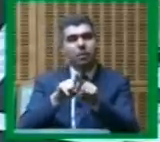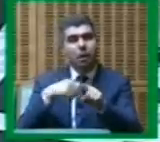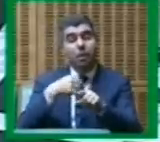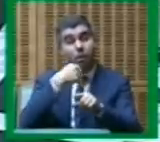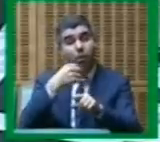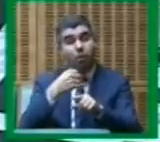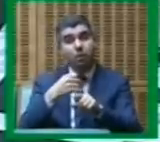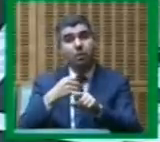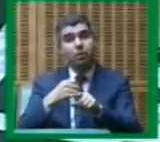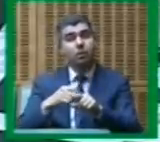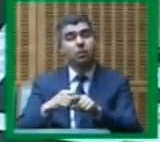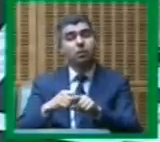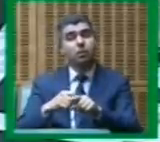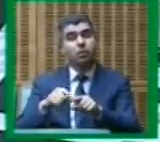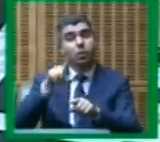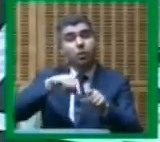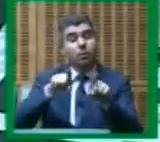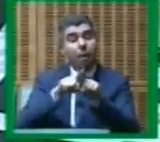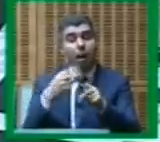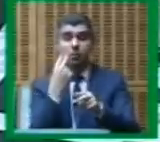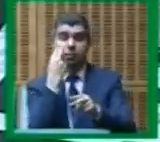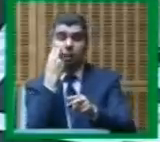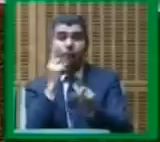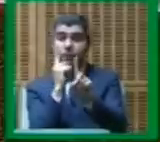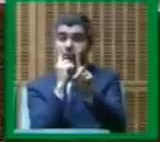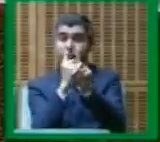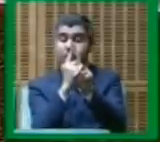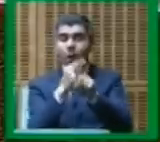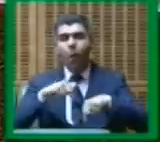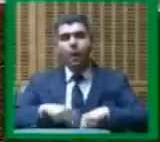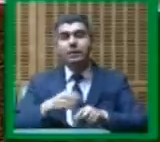المراقبة والعين اليقظة ديال السيد وزير الصحة، أن